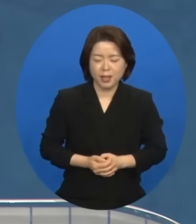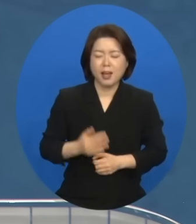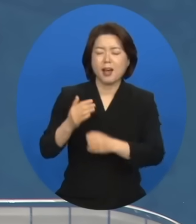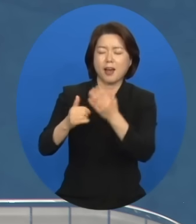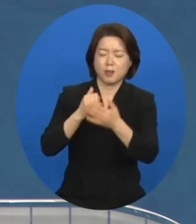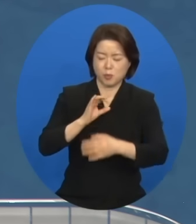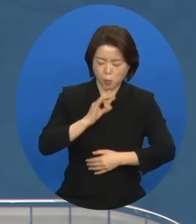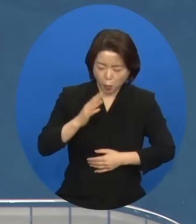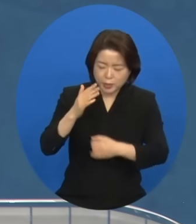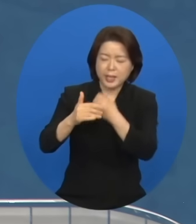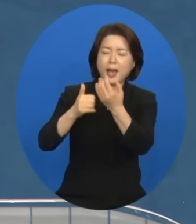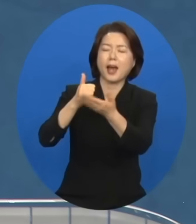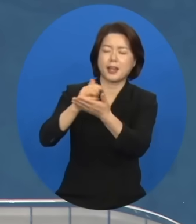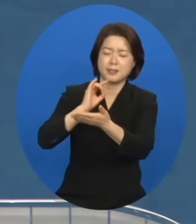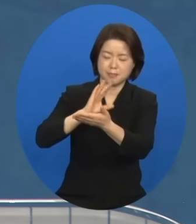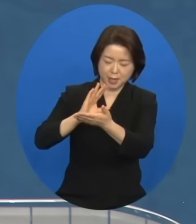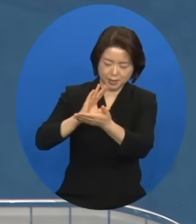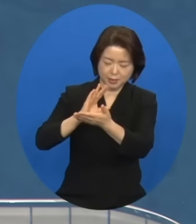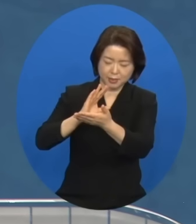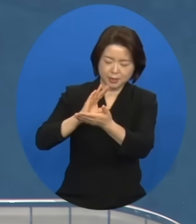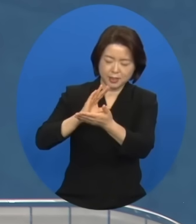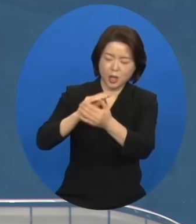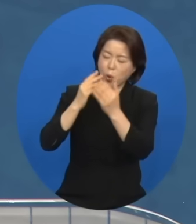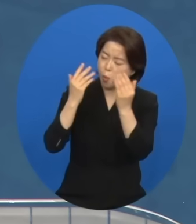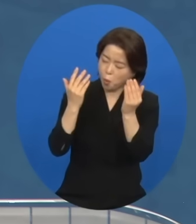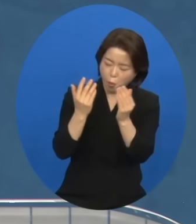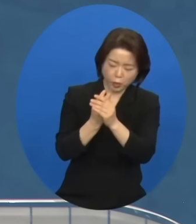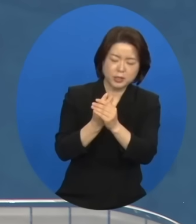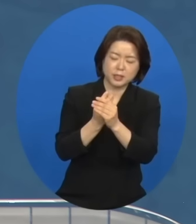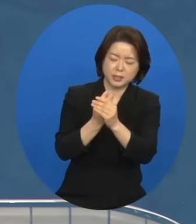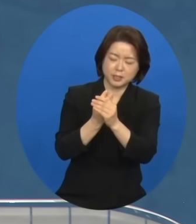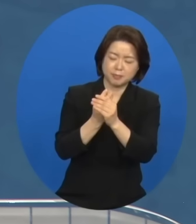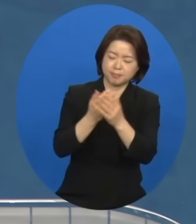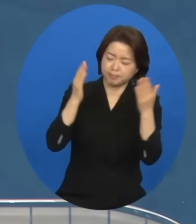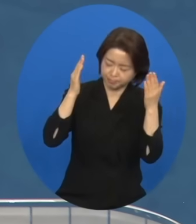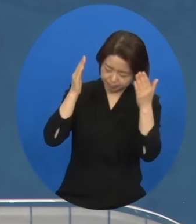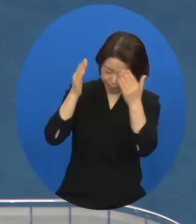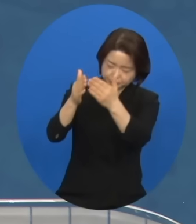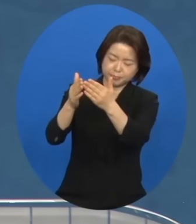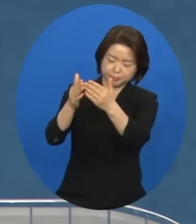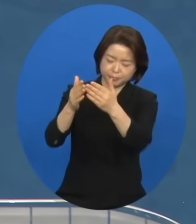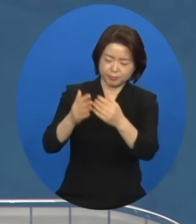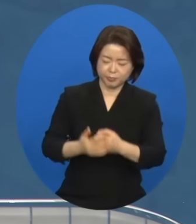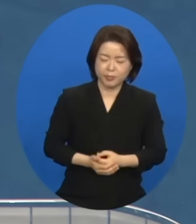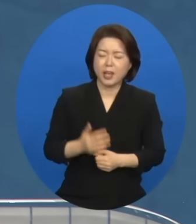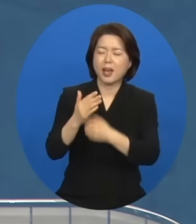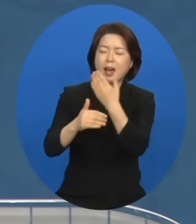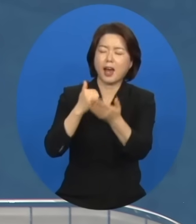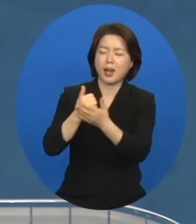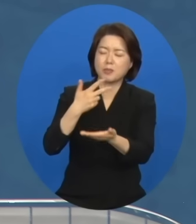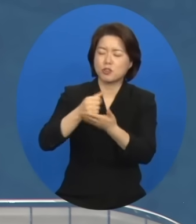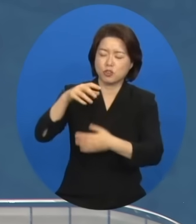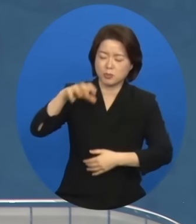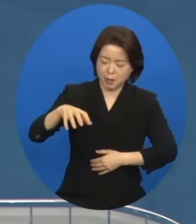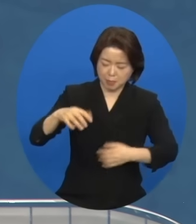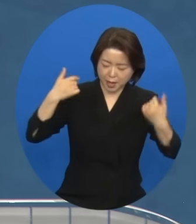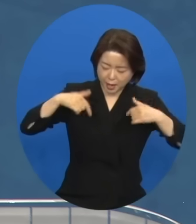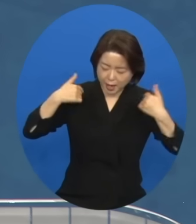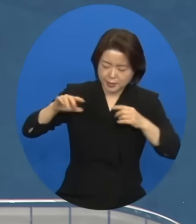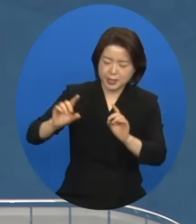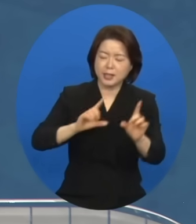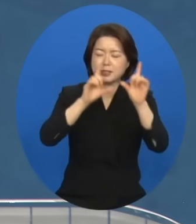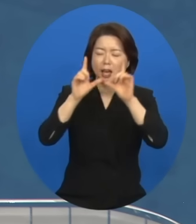하나님, 오직 하나님을 하나님 온전히 하나님 주목하며 하나님 주님 앞에서 늘 사는